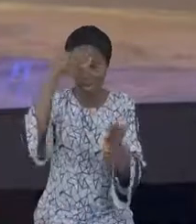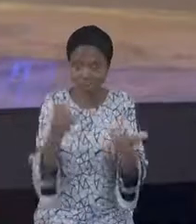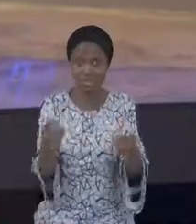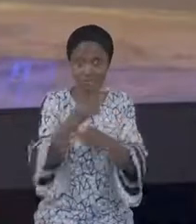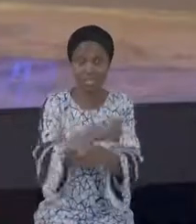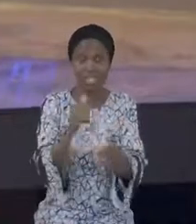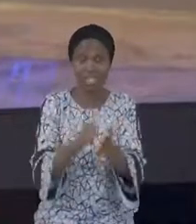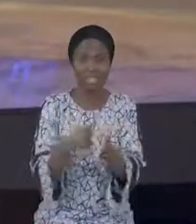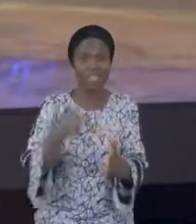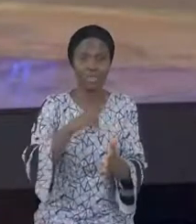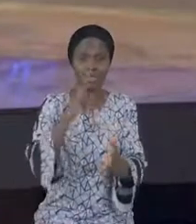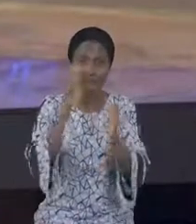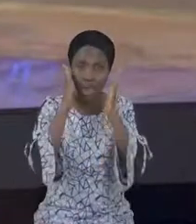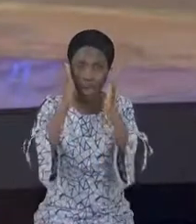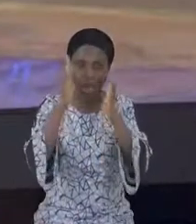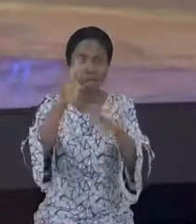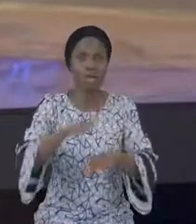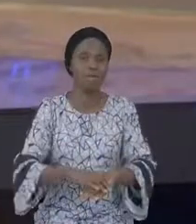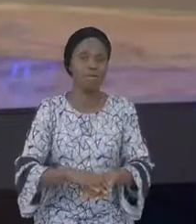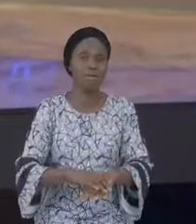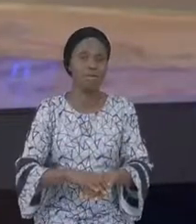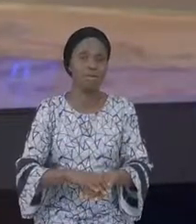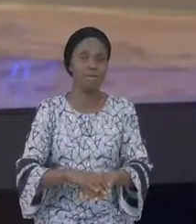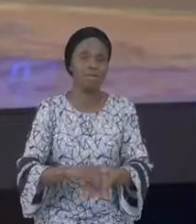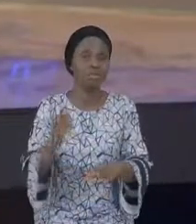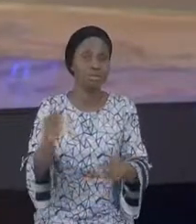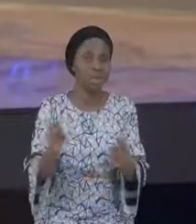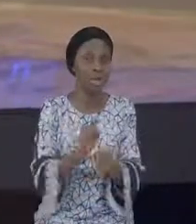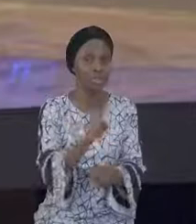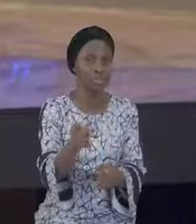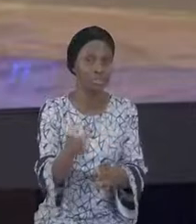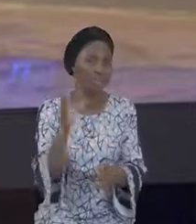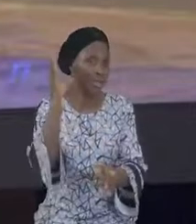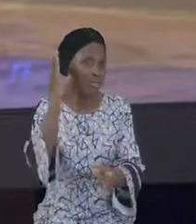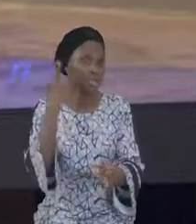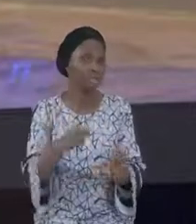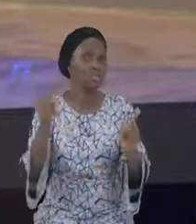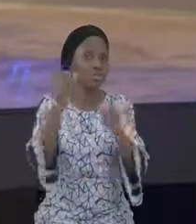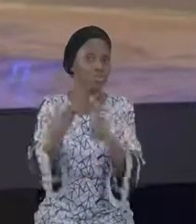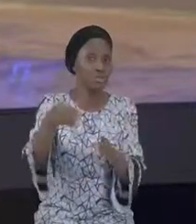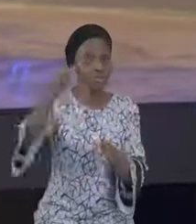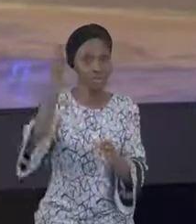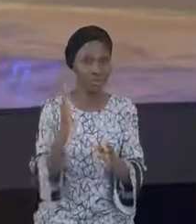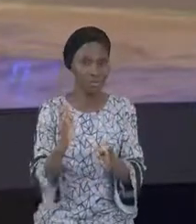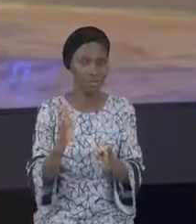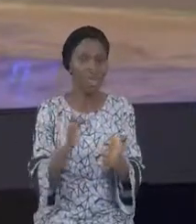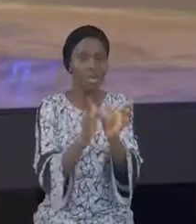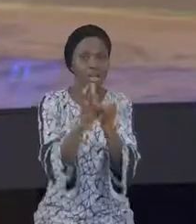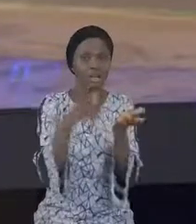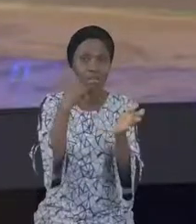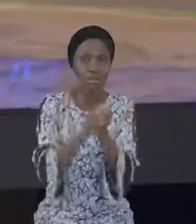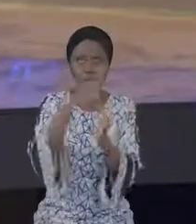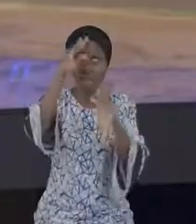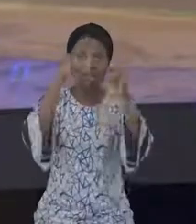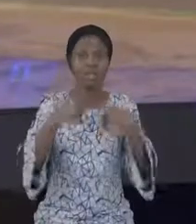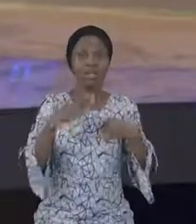aujourd'hui qui fait le point. Donc, comme on vient à la part de Dieu, et c'est dit qui nous a donné la